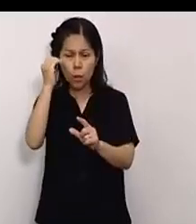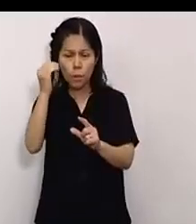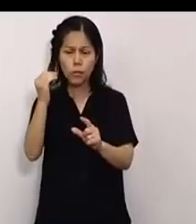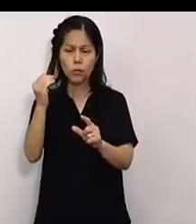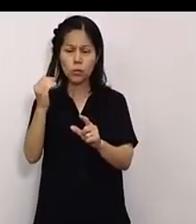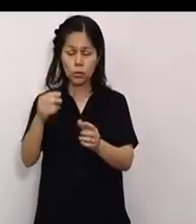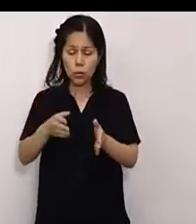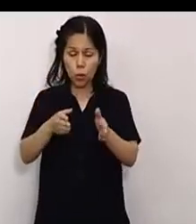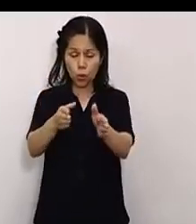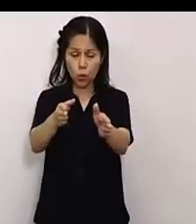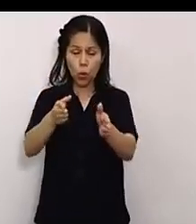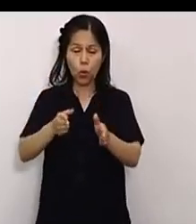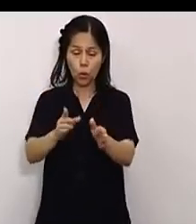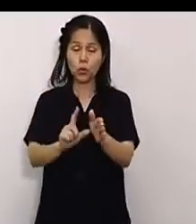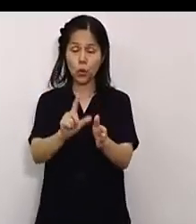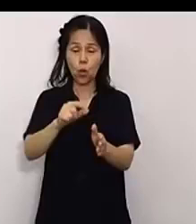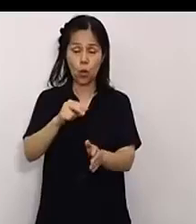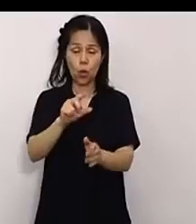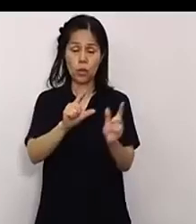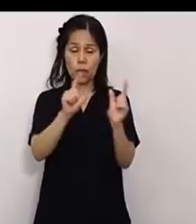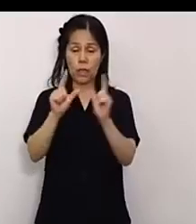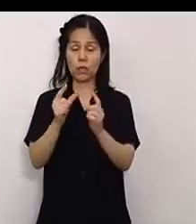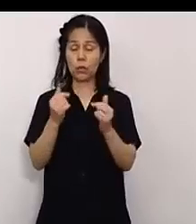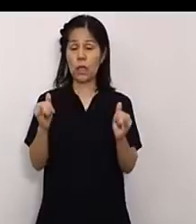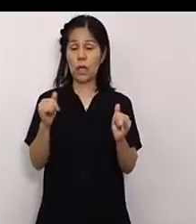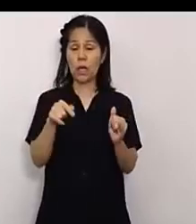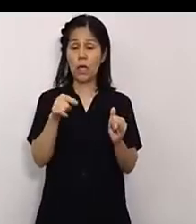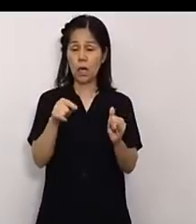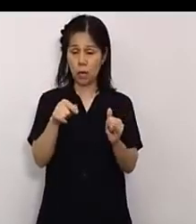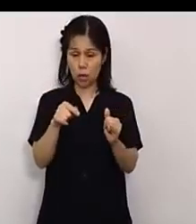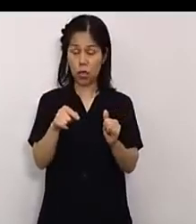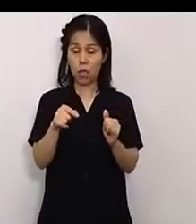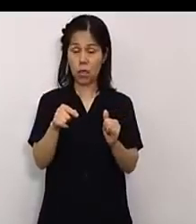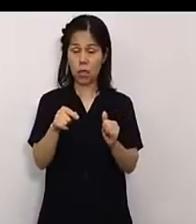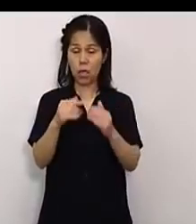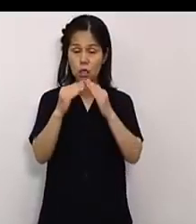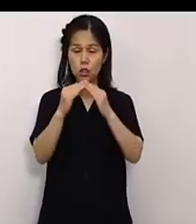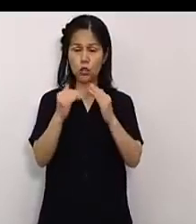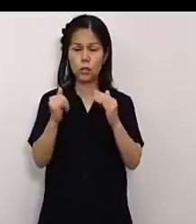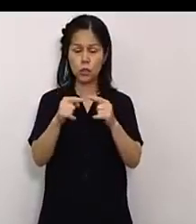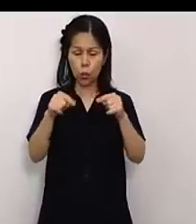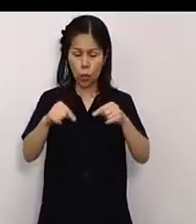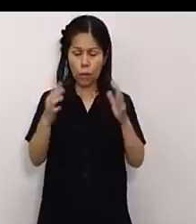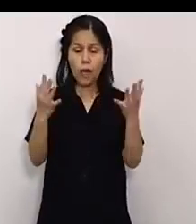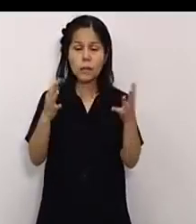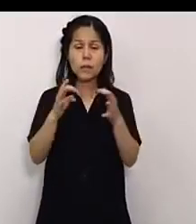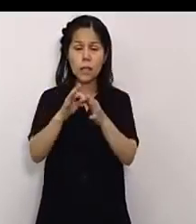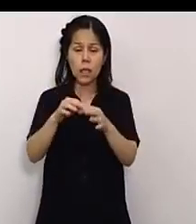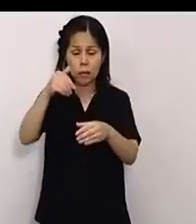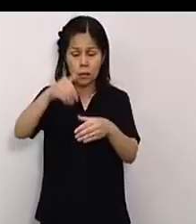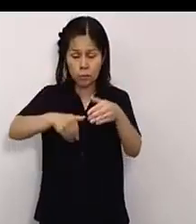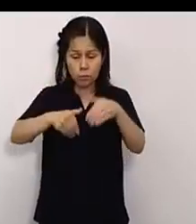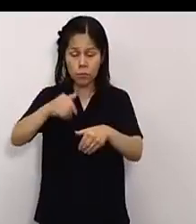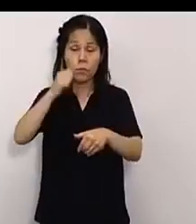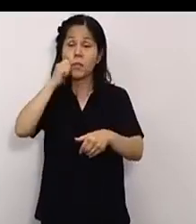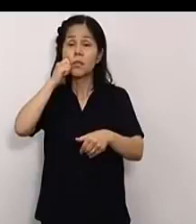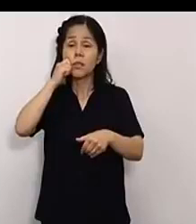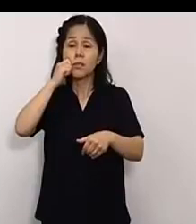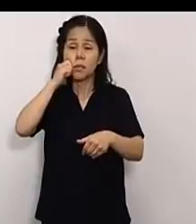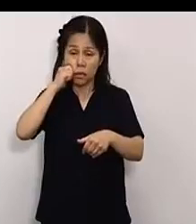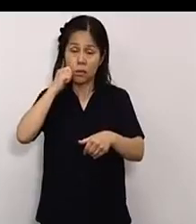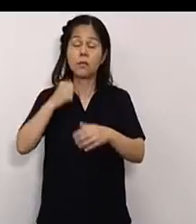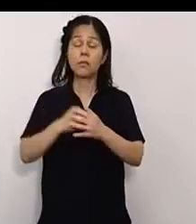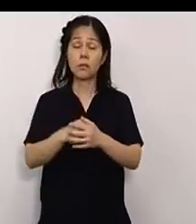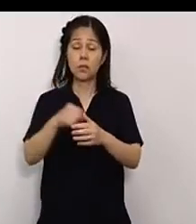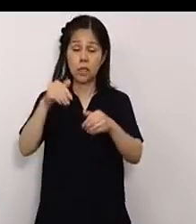している路上生活者の人だと思いますけど、路上生活者の人は住民票がないから選挙を行使できないんですね。だ